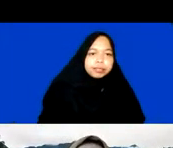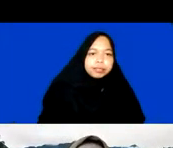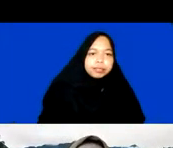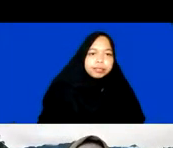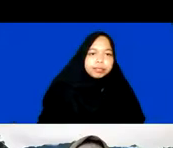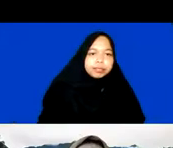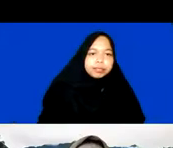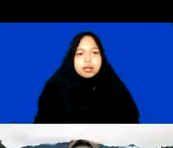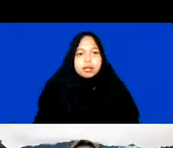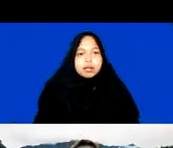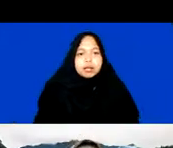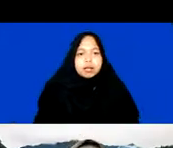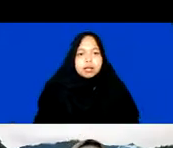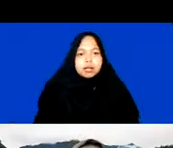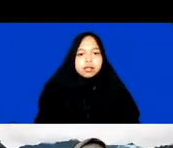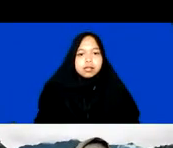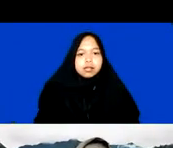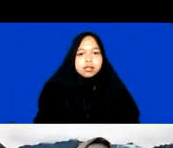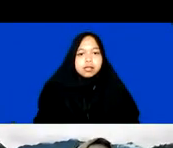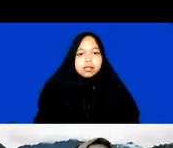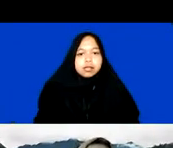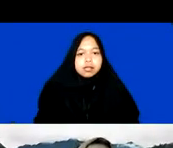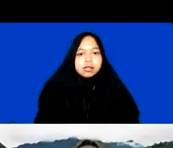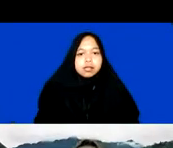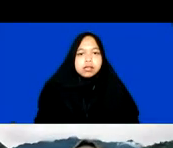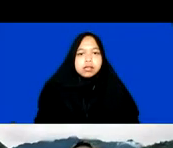dijelaskan teknik warna atau sebutan istilahnya gitu seperti apa?